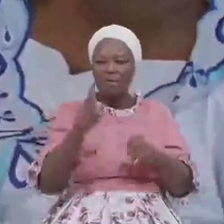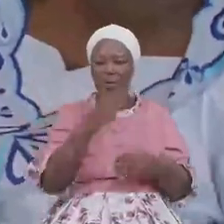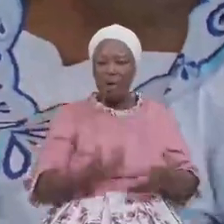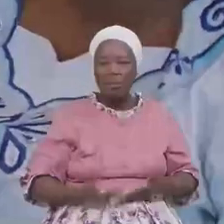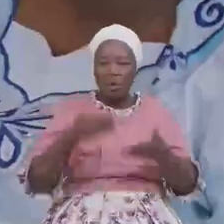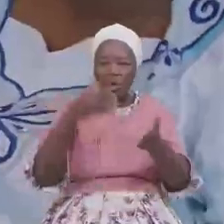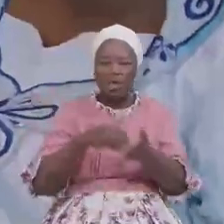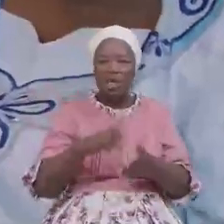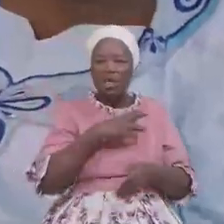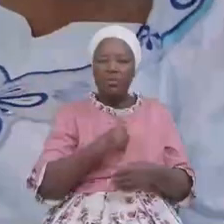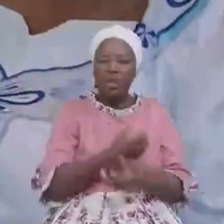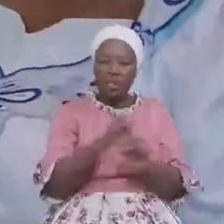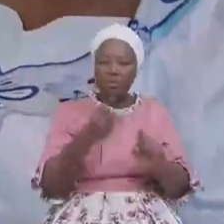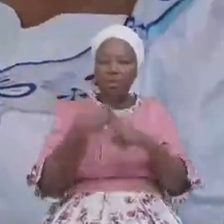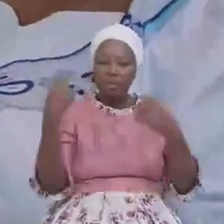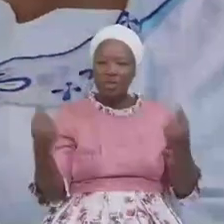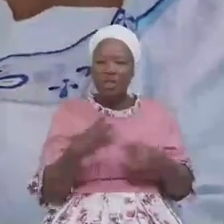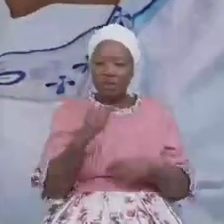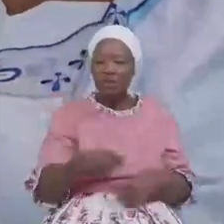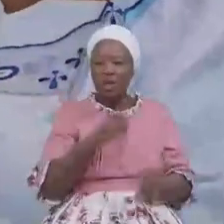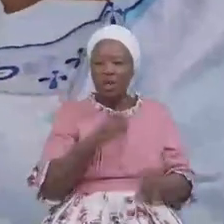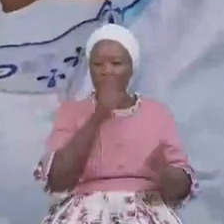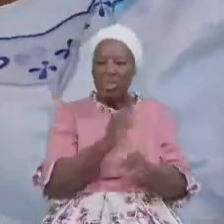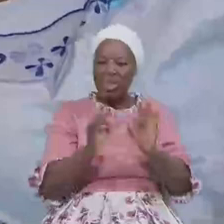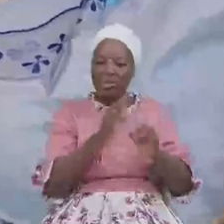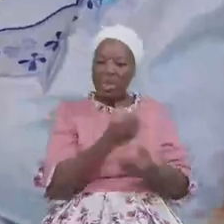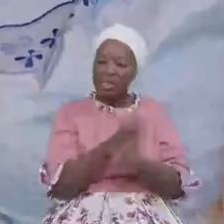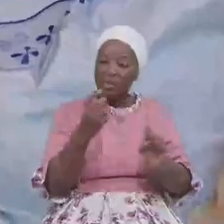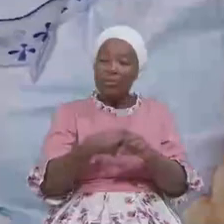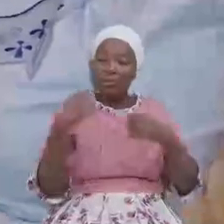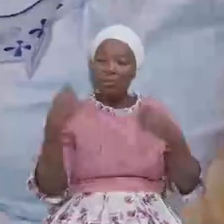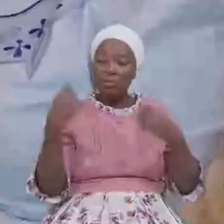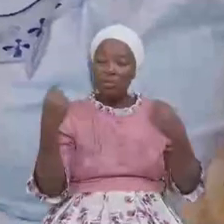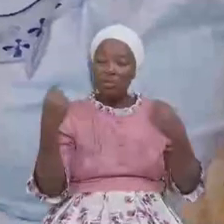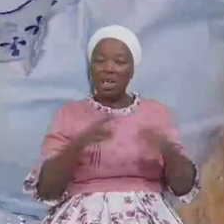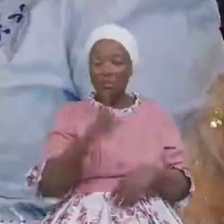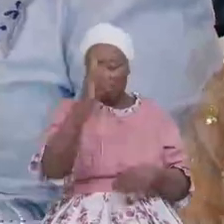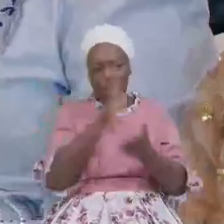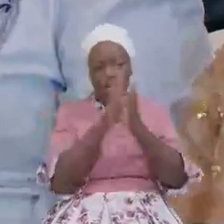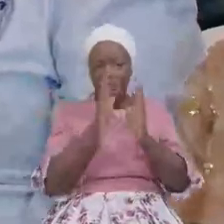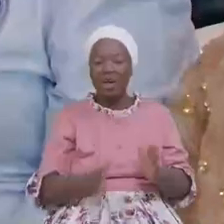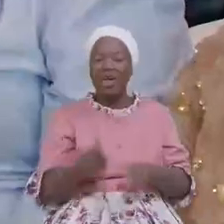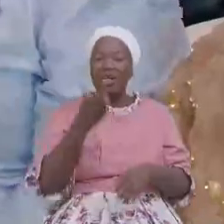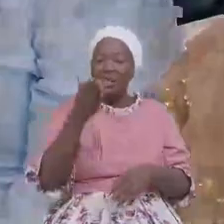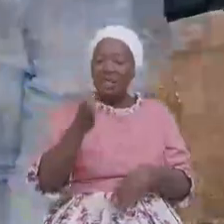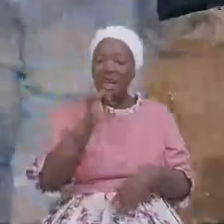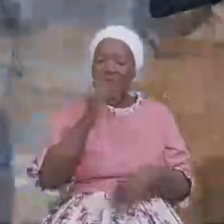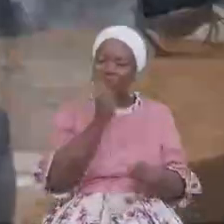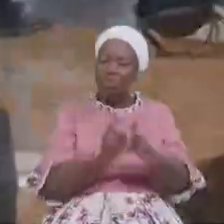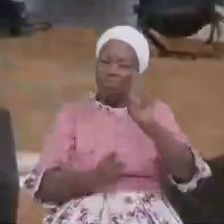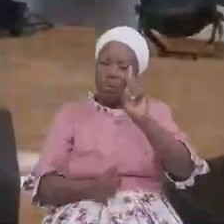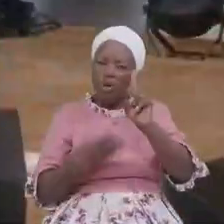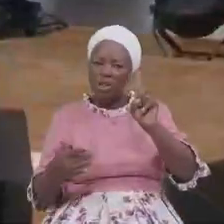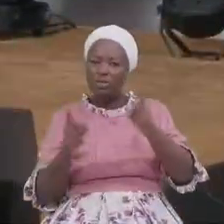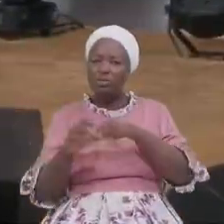es justifié, si tu es né de nouveau, si tu es un vrai croyant, il y a une seule chose à faire. Une